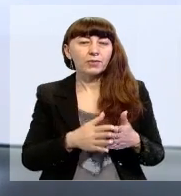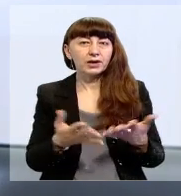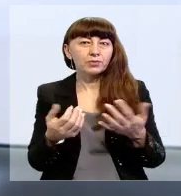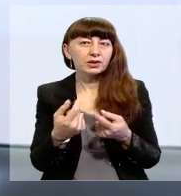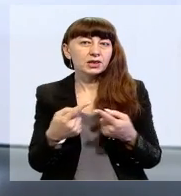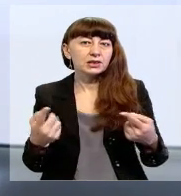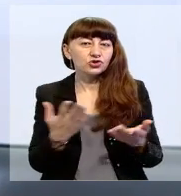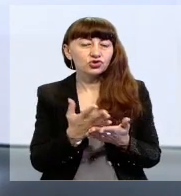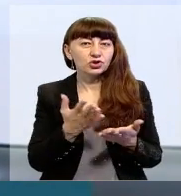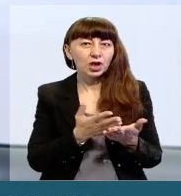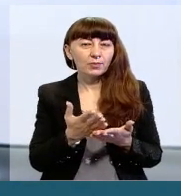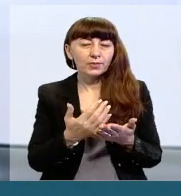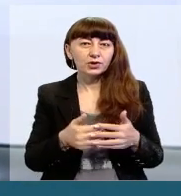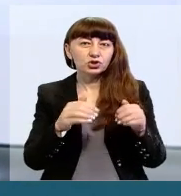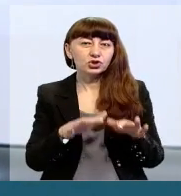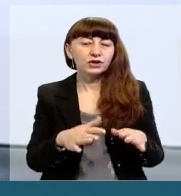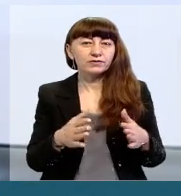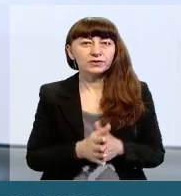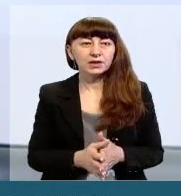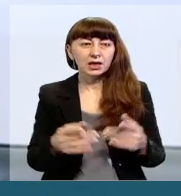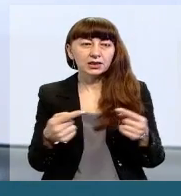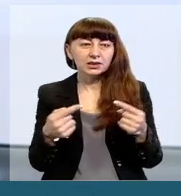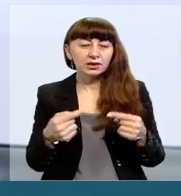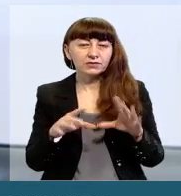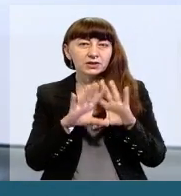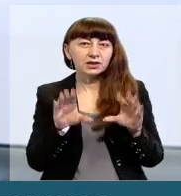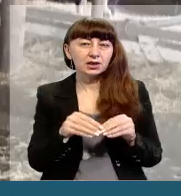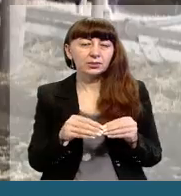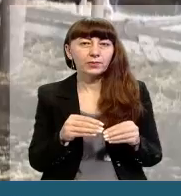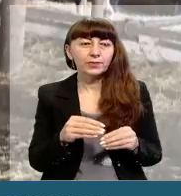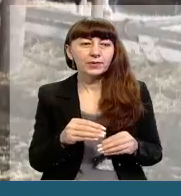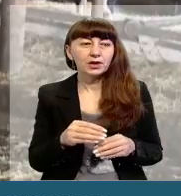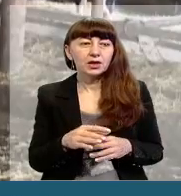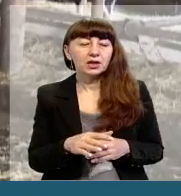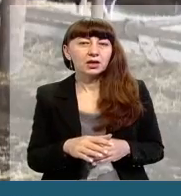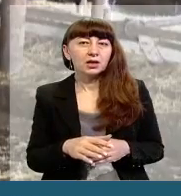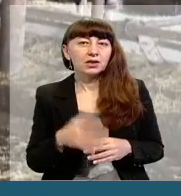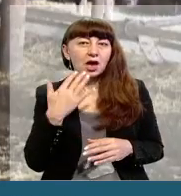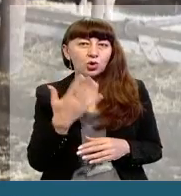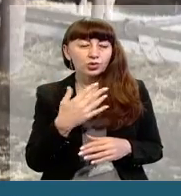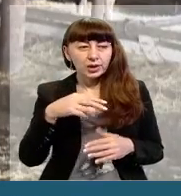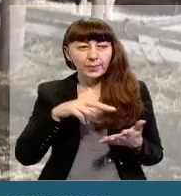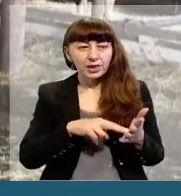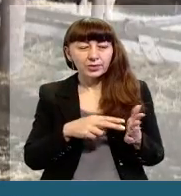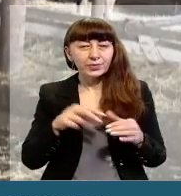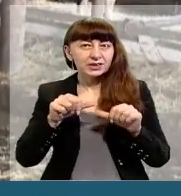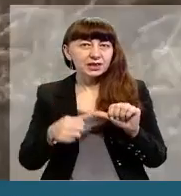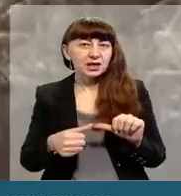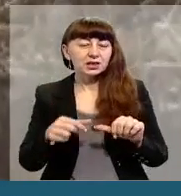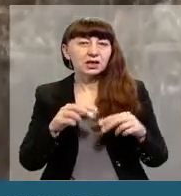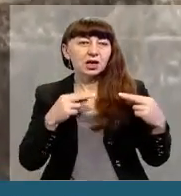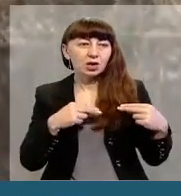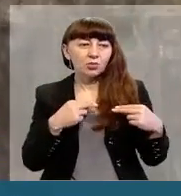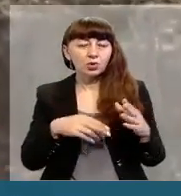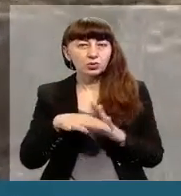халықтық жоспар құрылды. Содан бастап қазірге дейін түрлі өзгерістер енгізілді. Ветеринарлардың еңбек жағдайларын жақсарту бойынша тұрақты